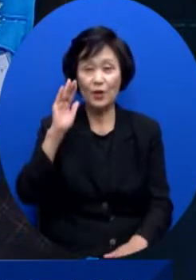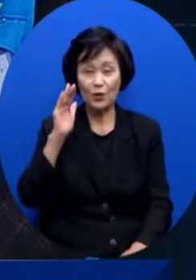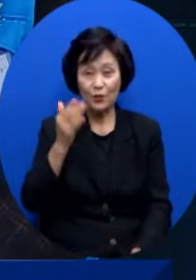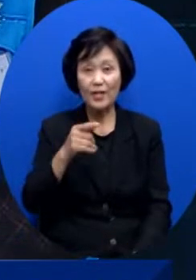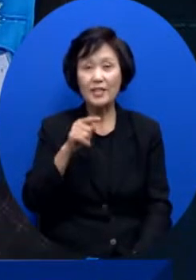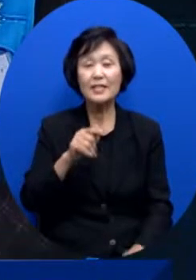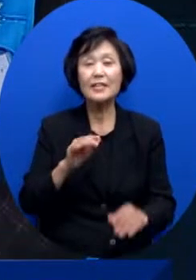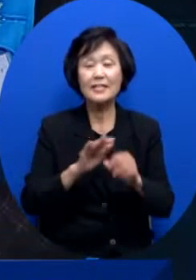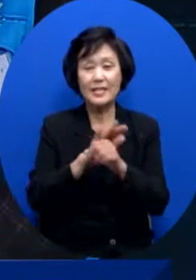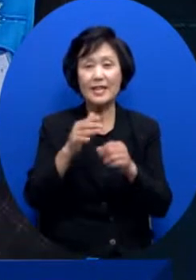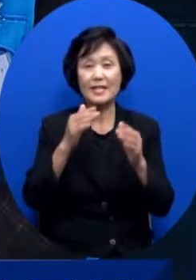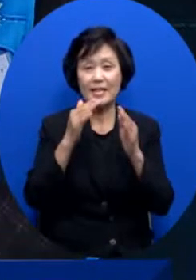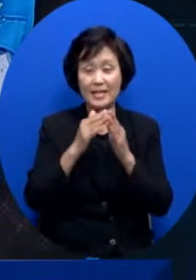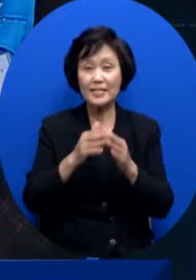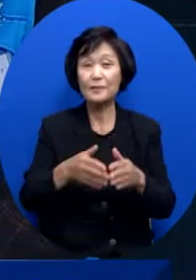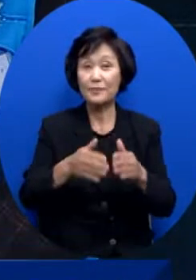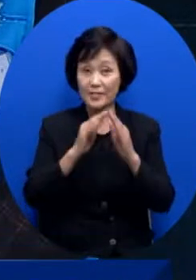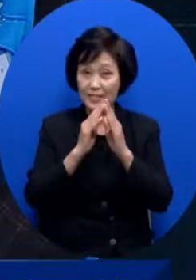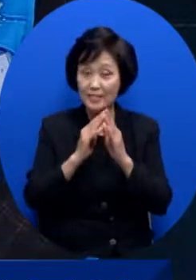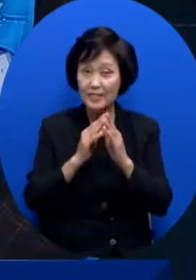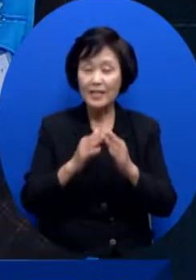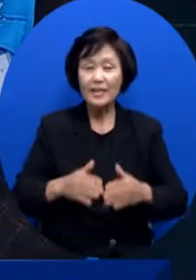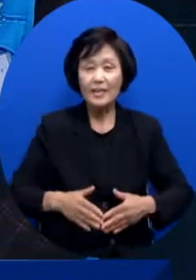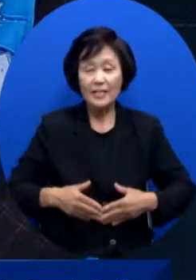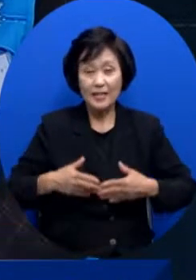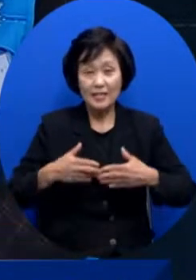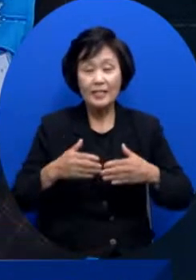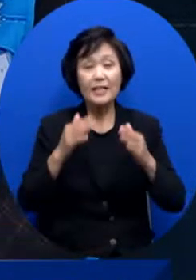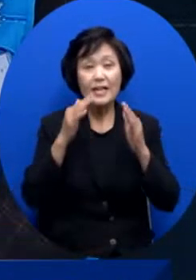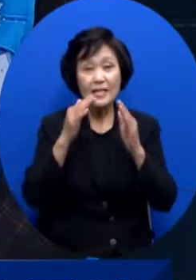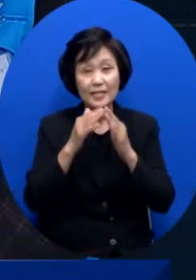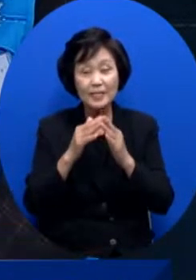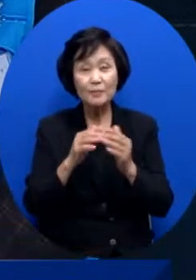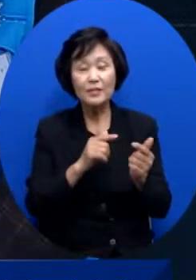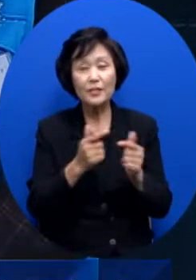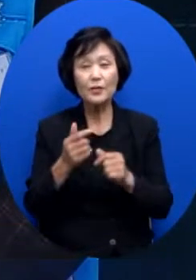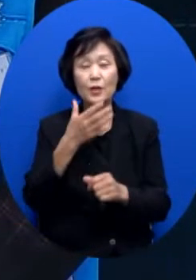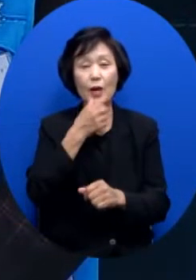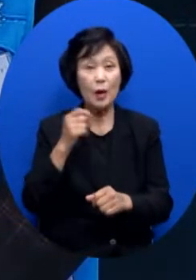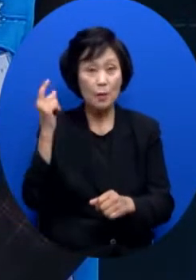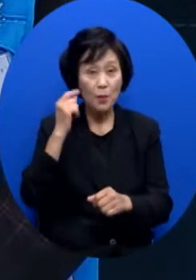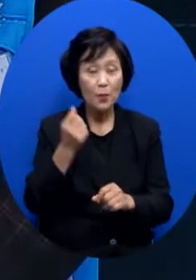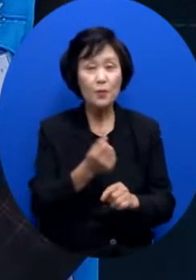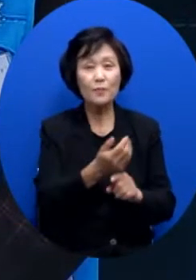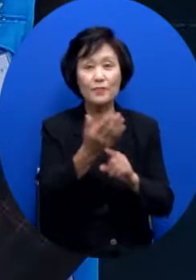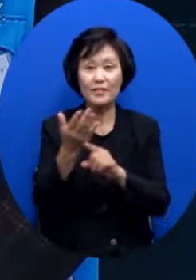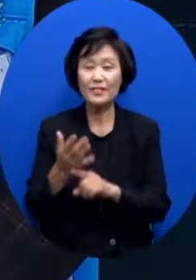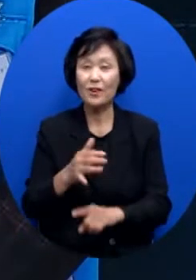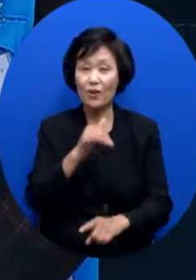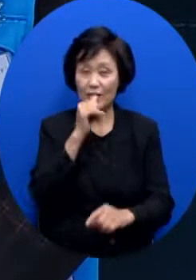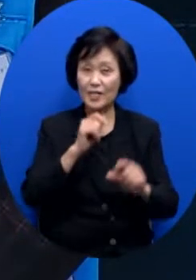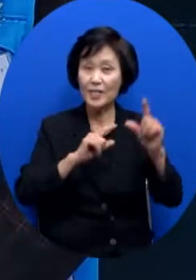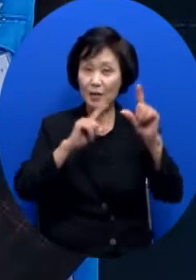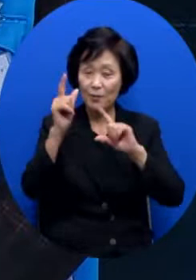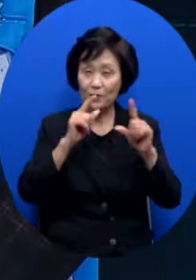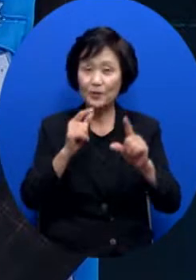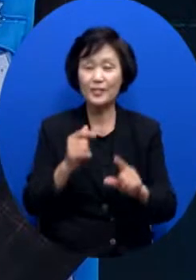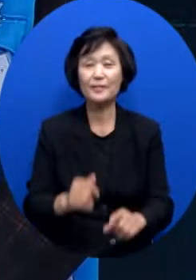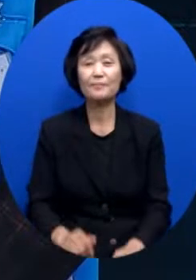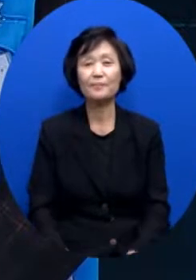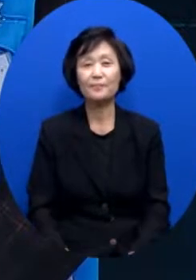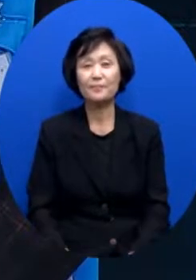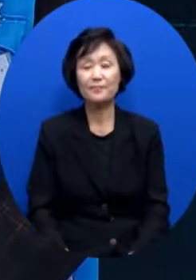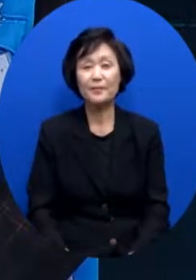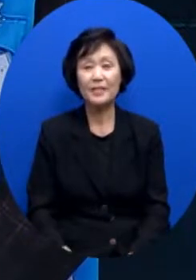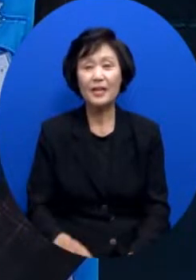사랑의 집 짓기를 통해 따뜻한 보금자리와 주님의 사랑을 전하고 있는데요. 오늘은 한국 헤비타트 충북 청주지회 이사장이신